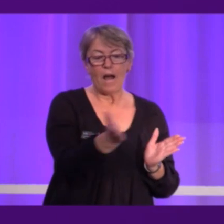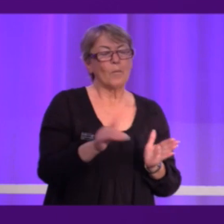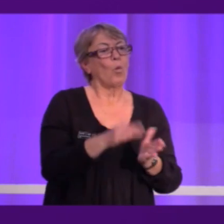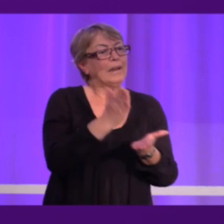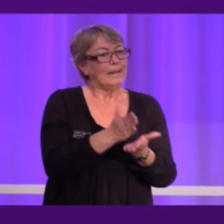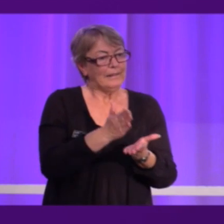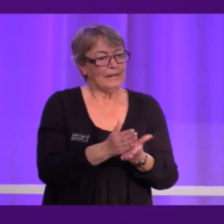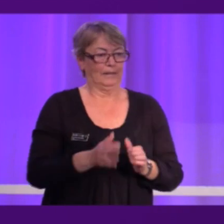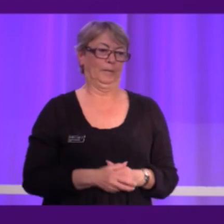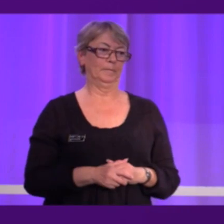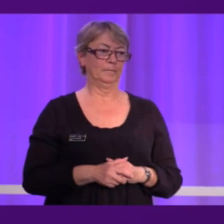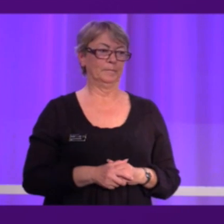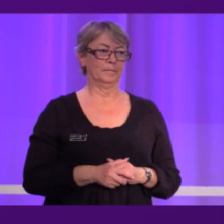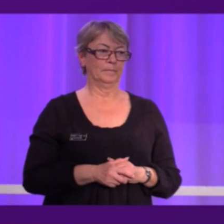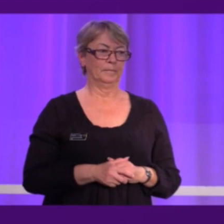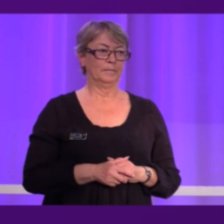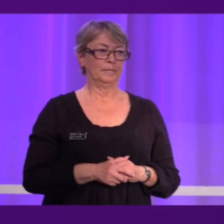riktigt.